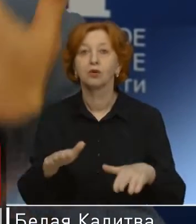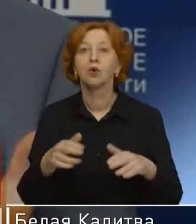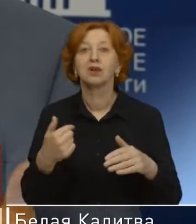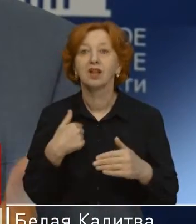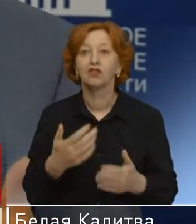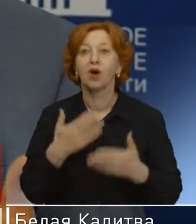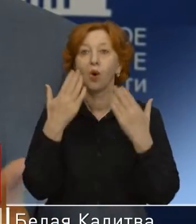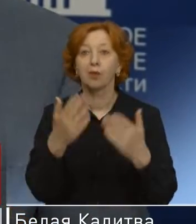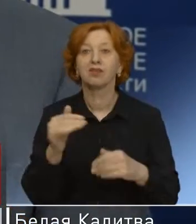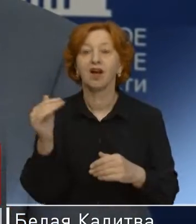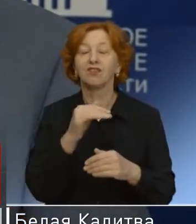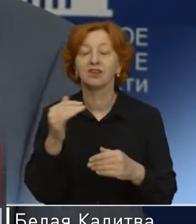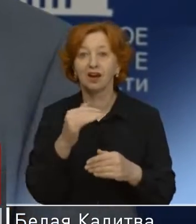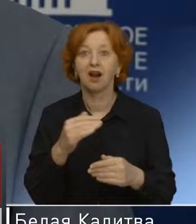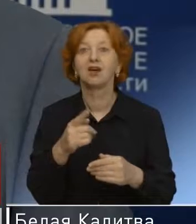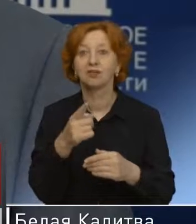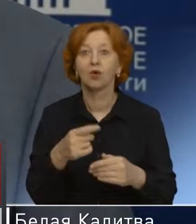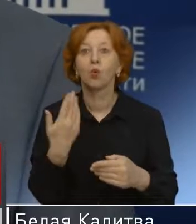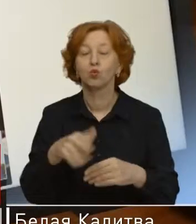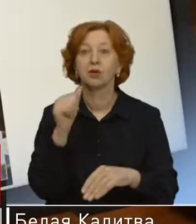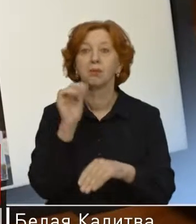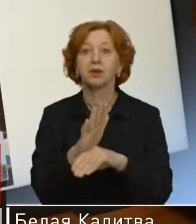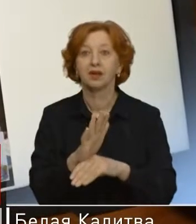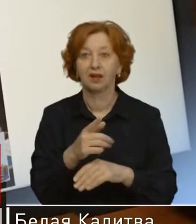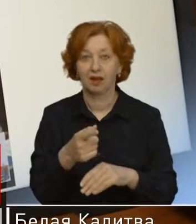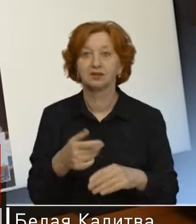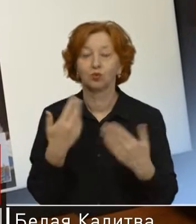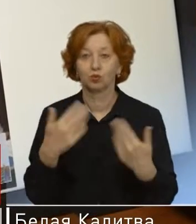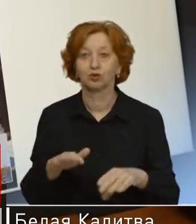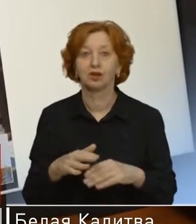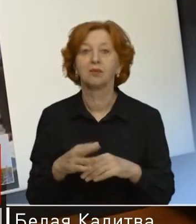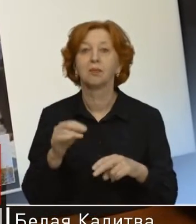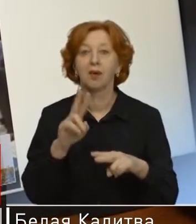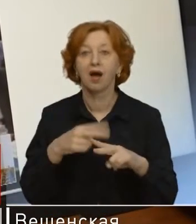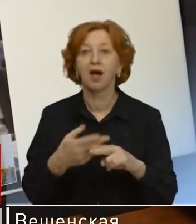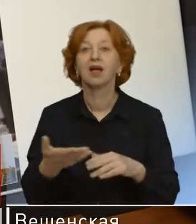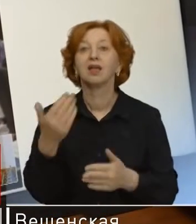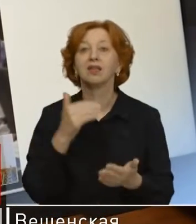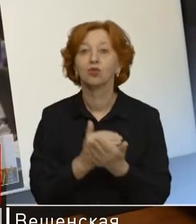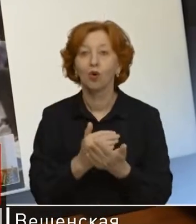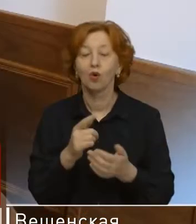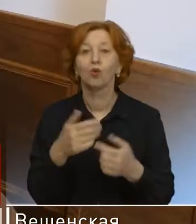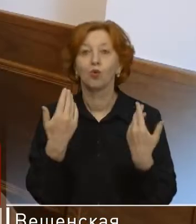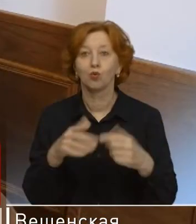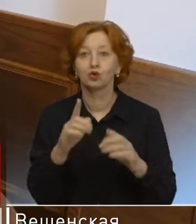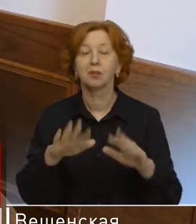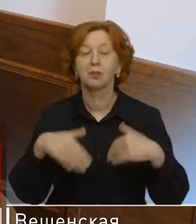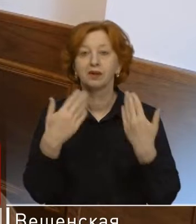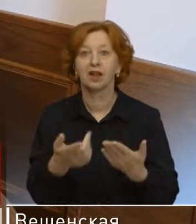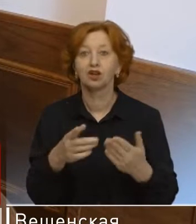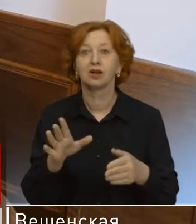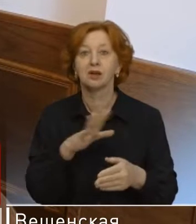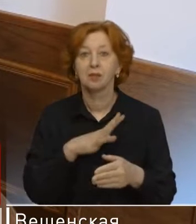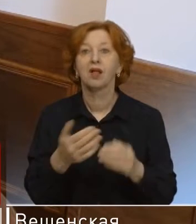нашего обращения и на федеральный уровень, вышел указ президента. По итогу встречи выработали предложение, которое